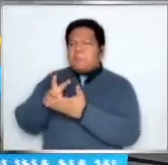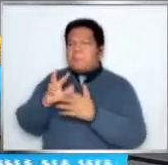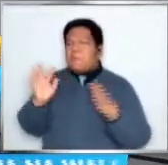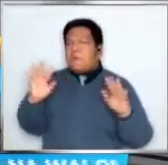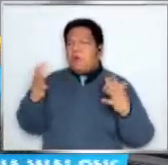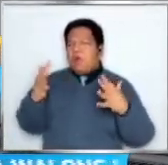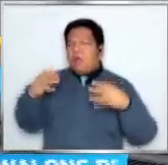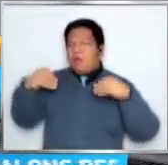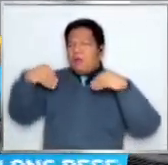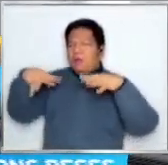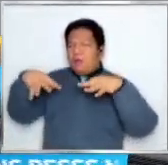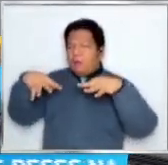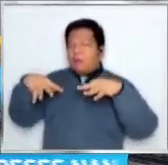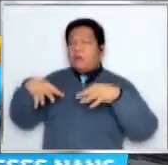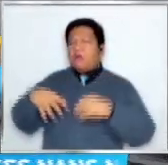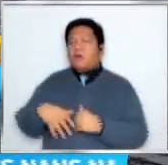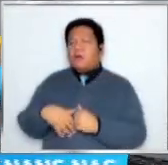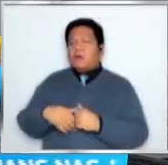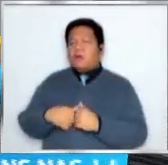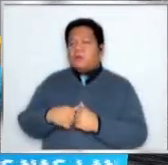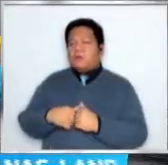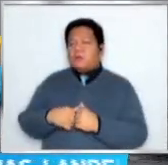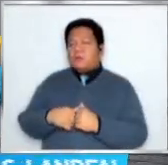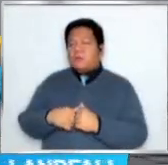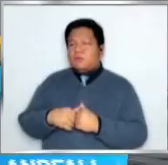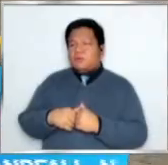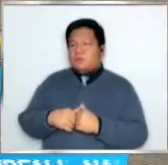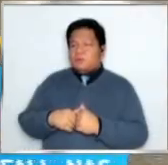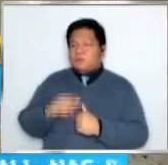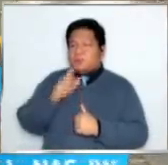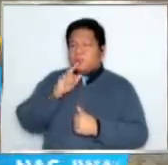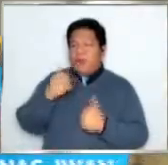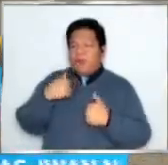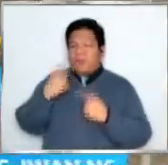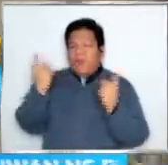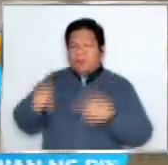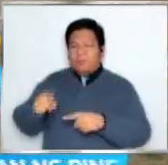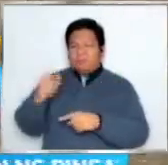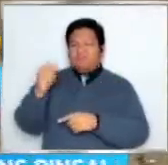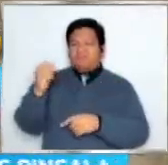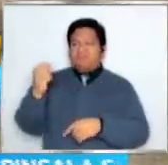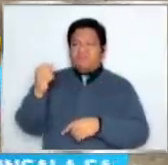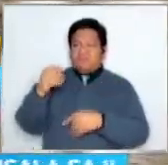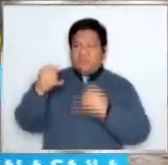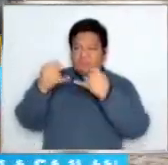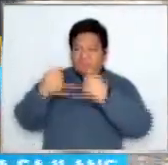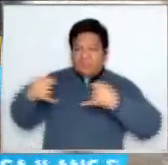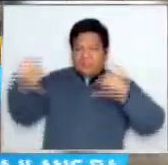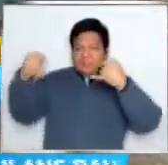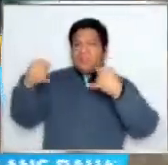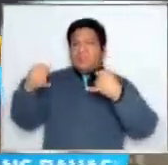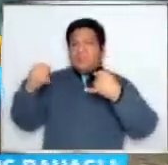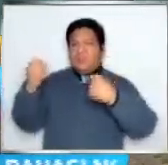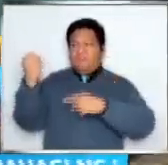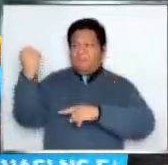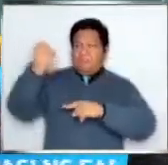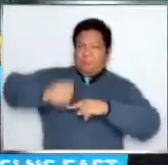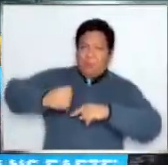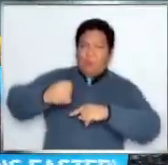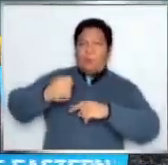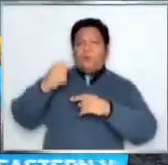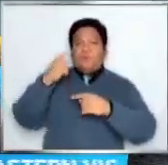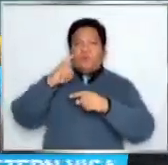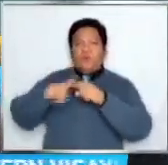ng kuryente na naputol, yung mga poste ng Masinpo, yung Masbate Electric Cooperative